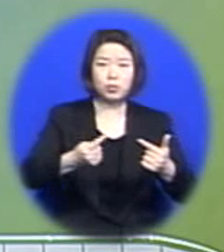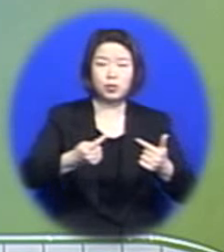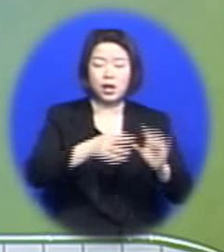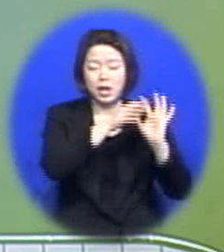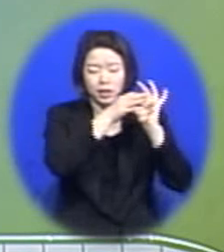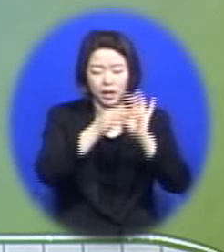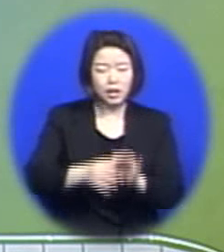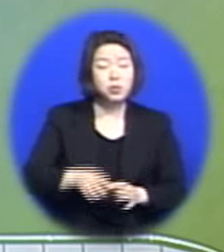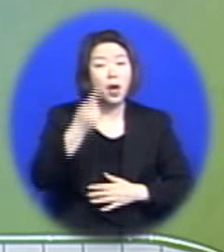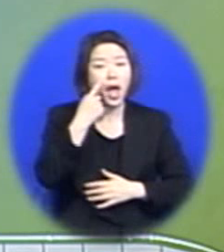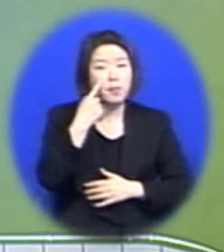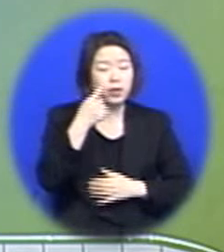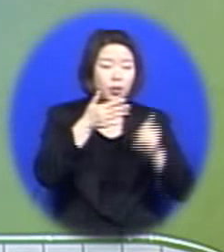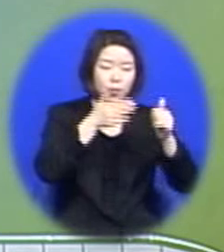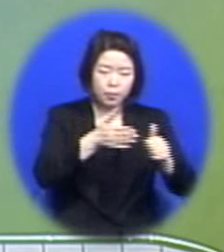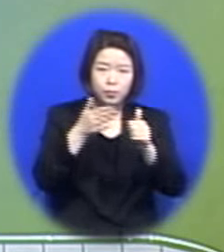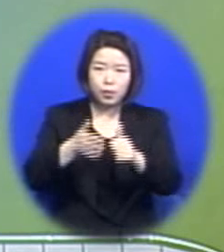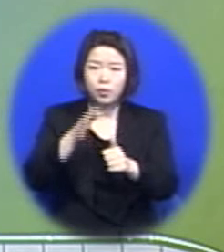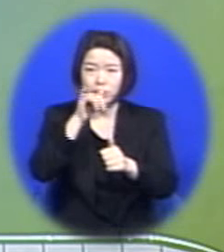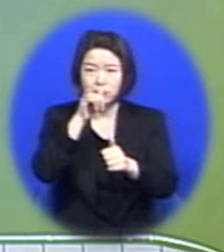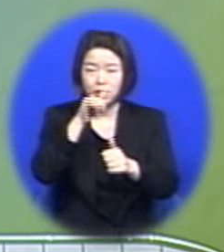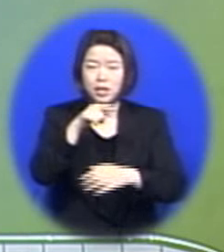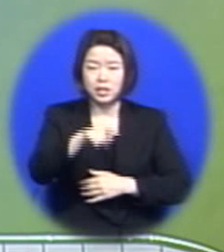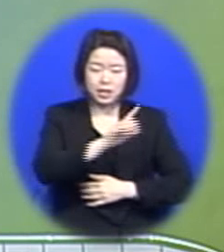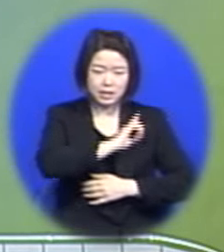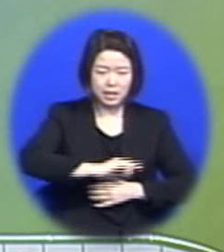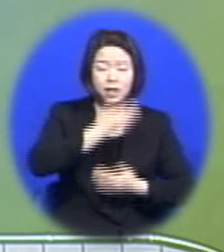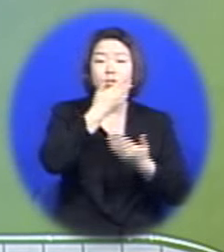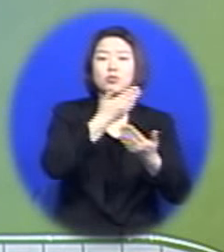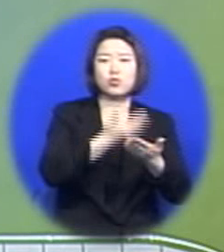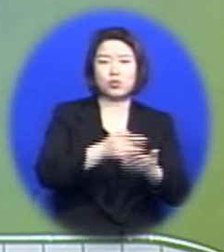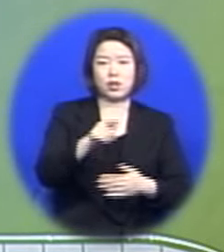그렇게 권하는 거예요. 이것이 가장 중요한 것입니다.